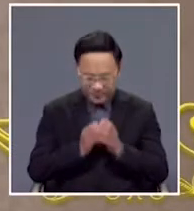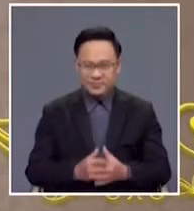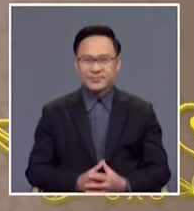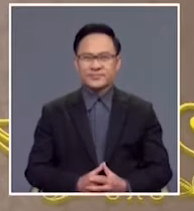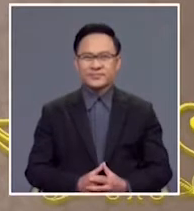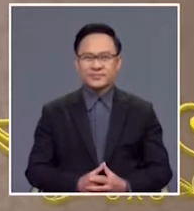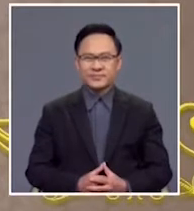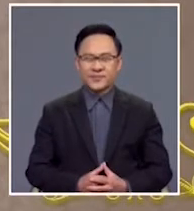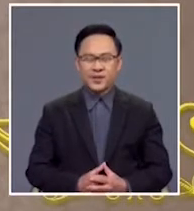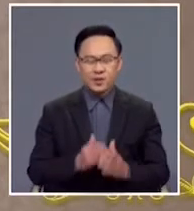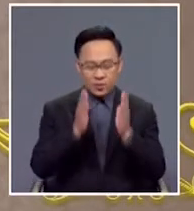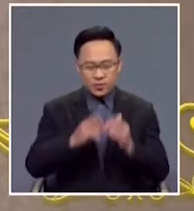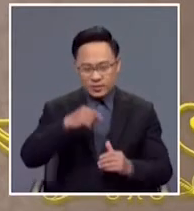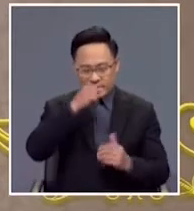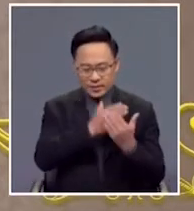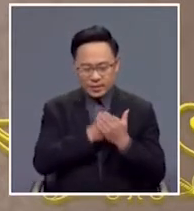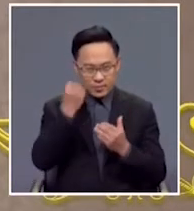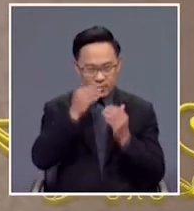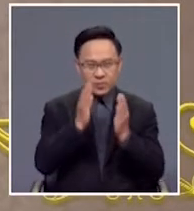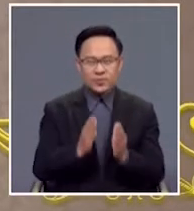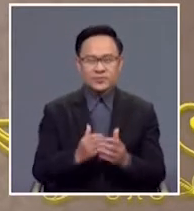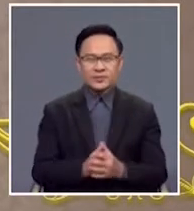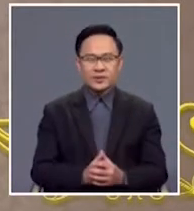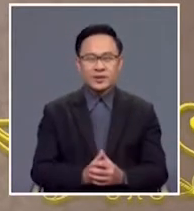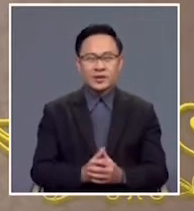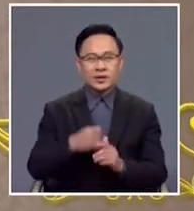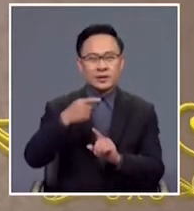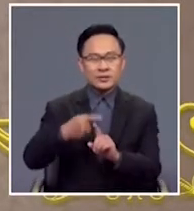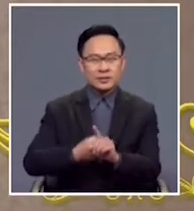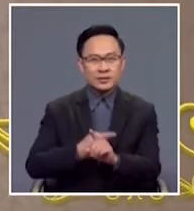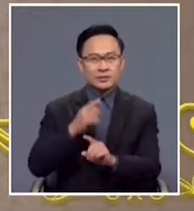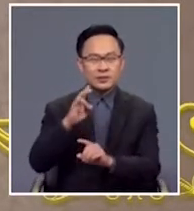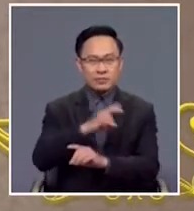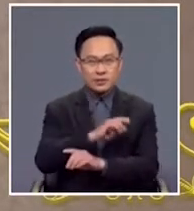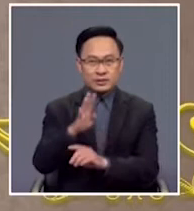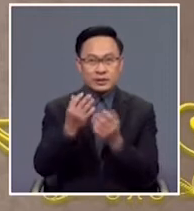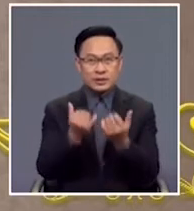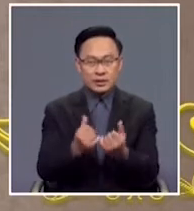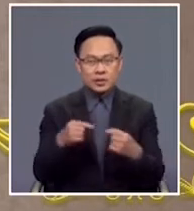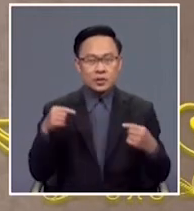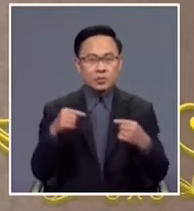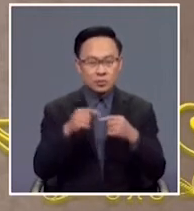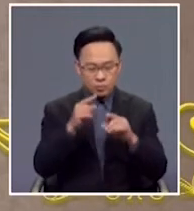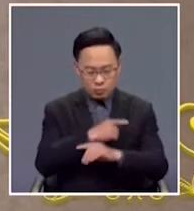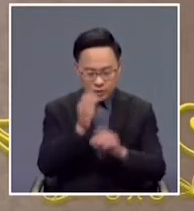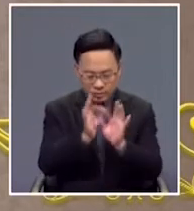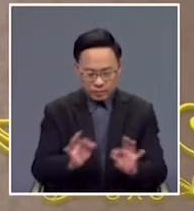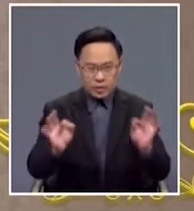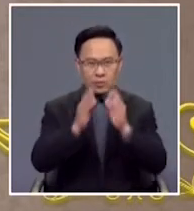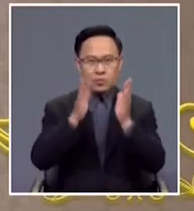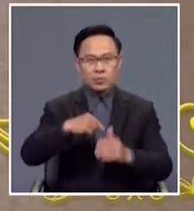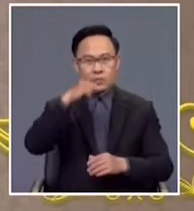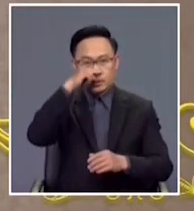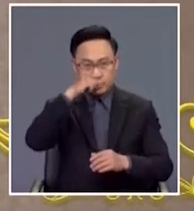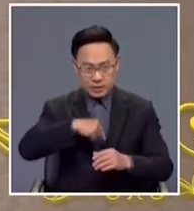สวัสดีครับพ่อแม่พี่น้องชาวไทยที่รักทุกท่านวันที่4กรกฎาคมที่จะถึงนี้ก็เป็นอีกวันสำคัญของปวงชนชาว